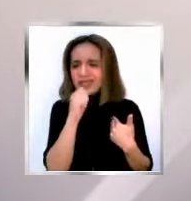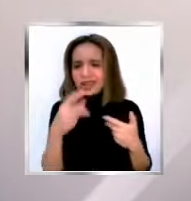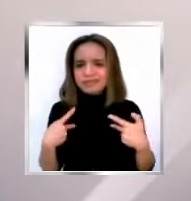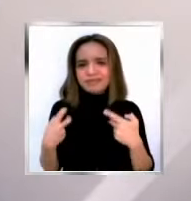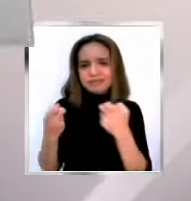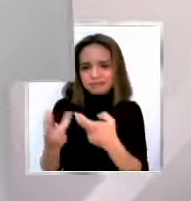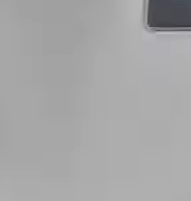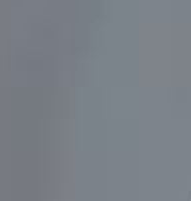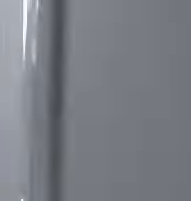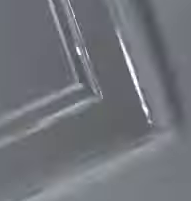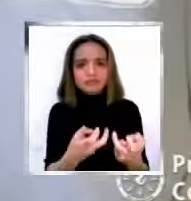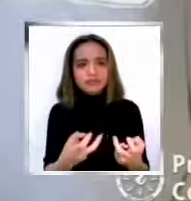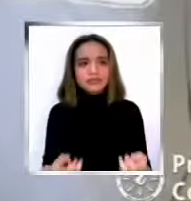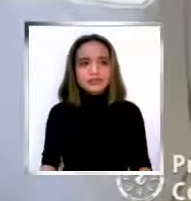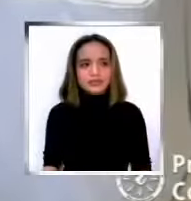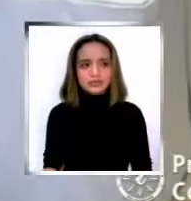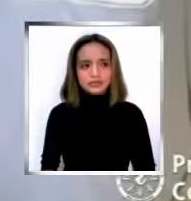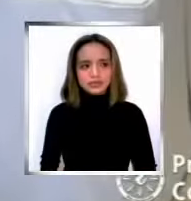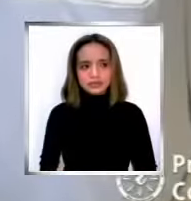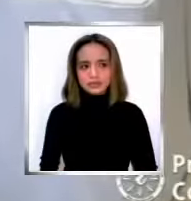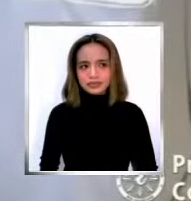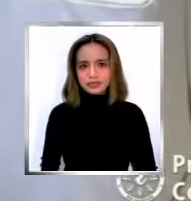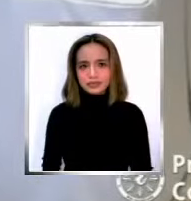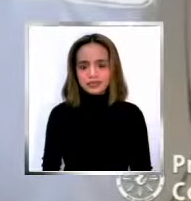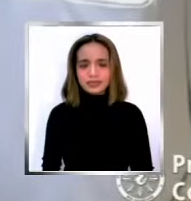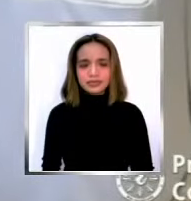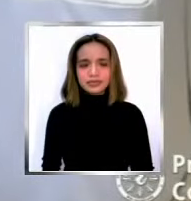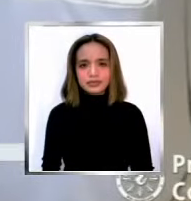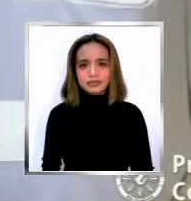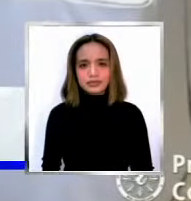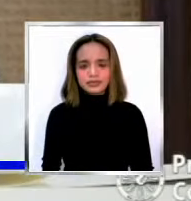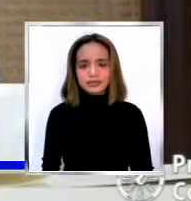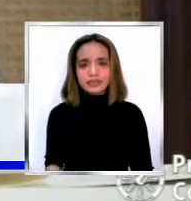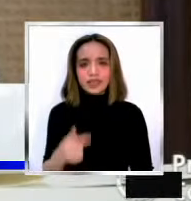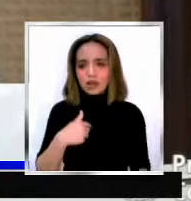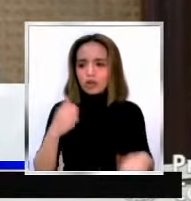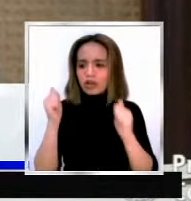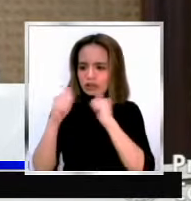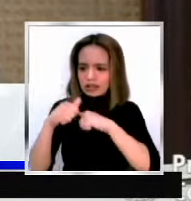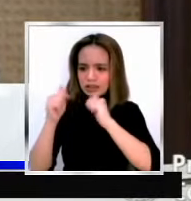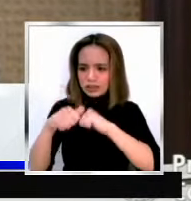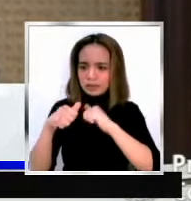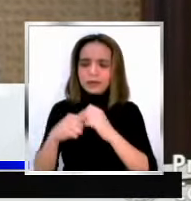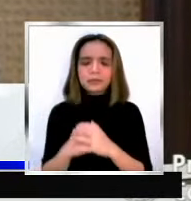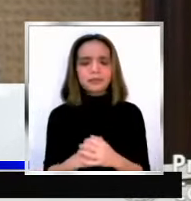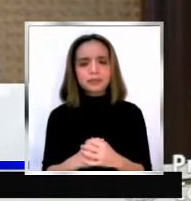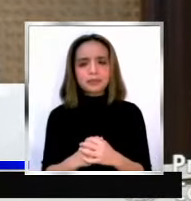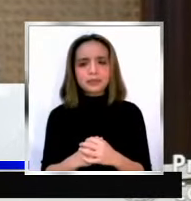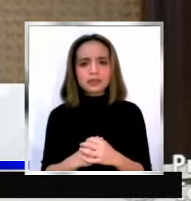Ivan Mayrina. They to agree with us to make it short. Ang